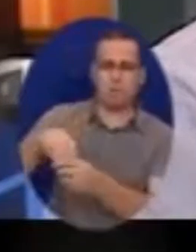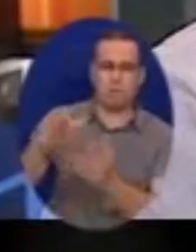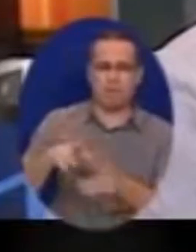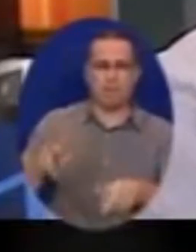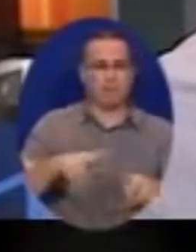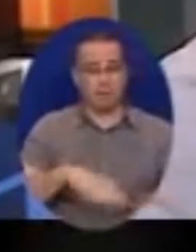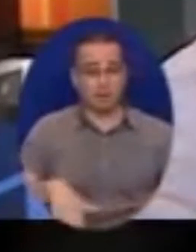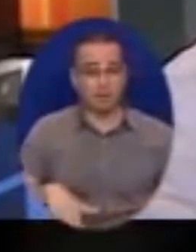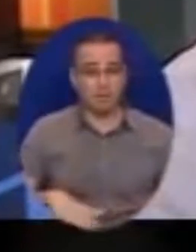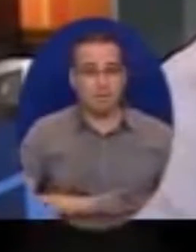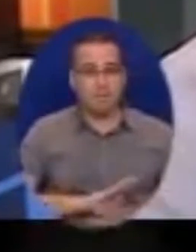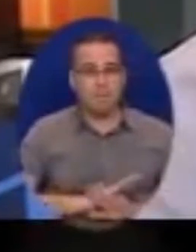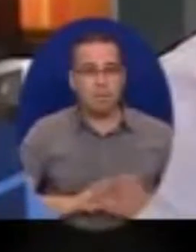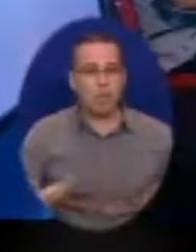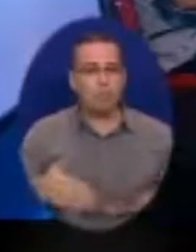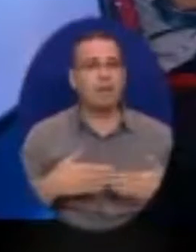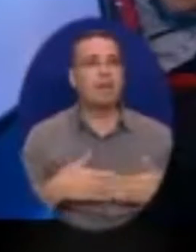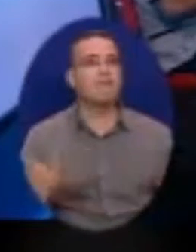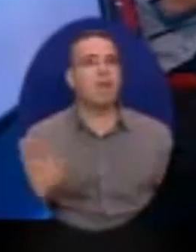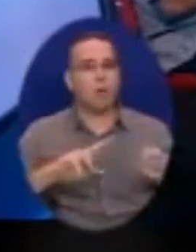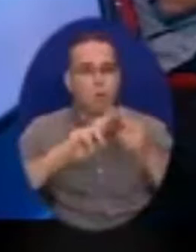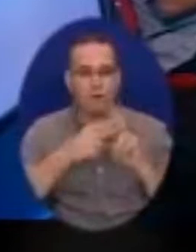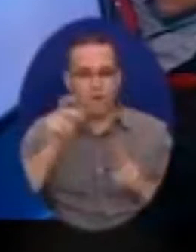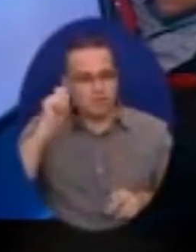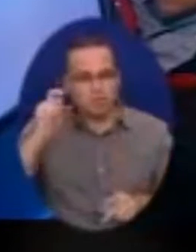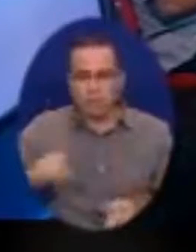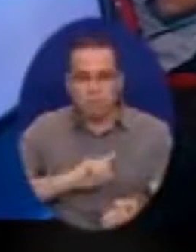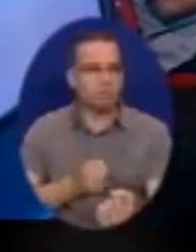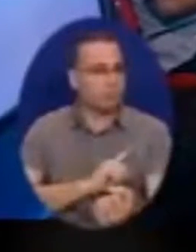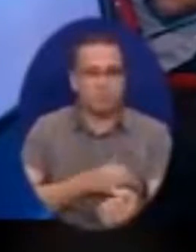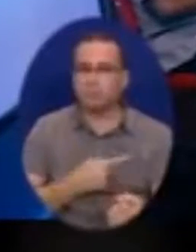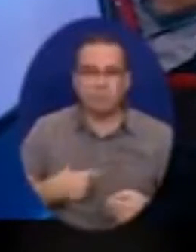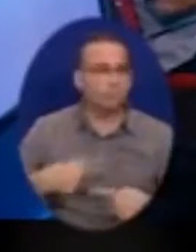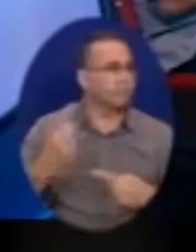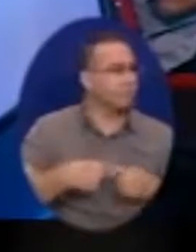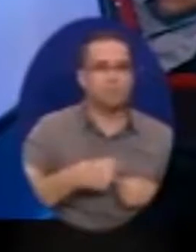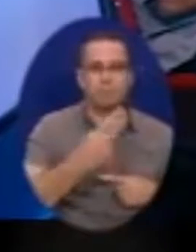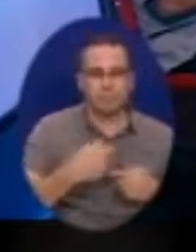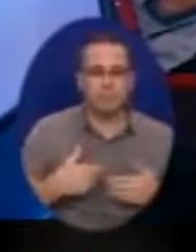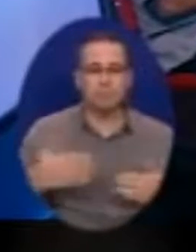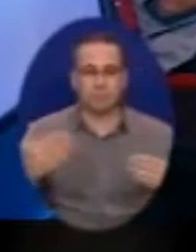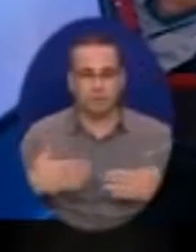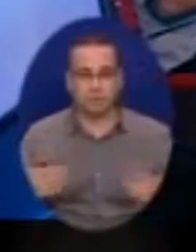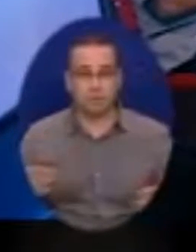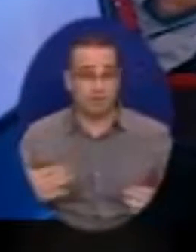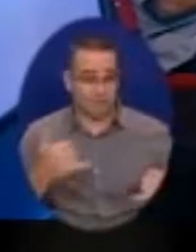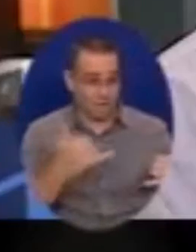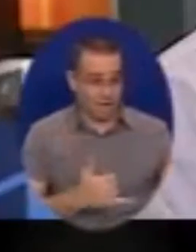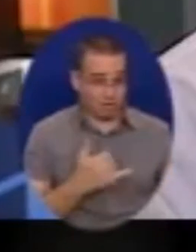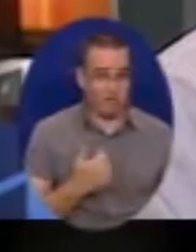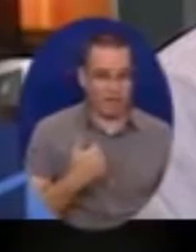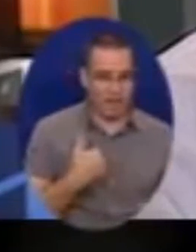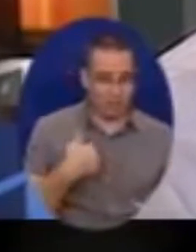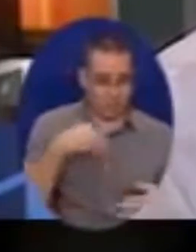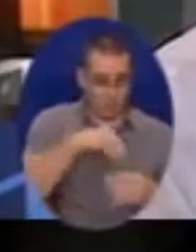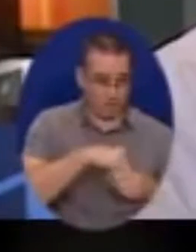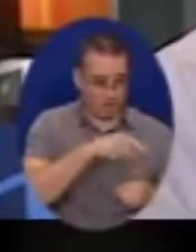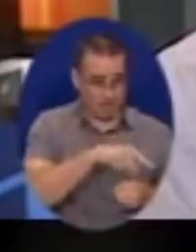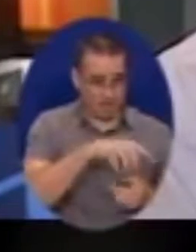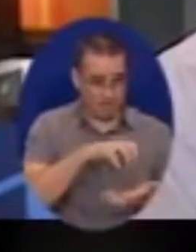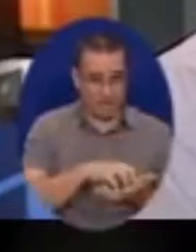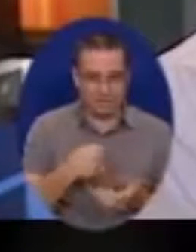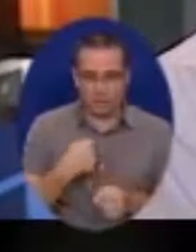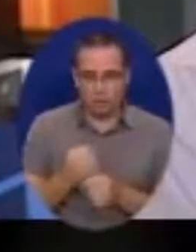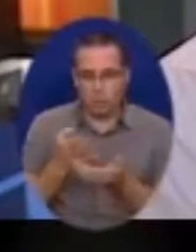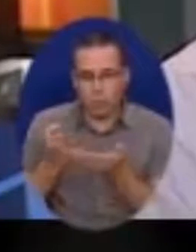הילדים, פתאום נפתח עולם. נפתח עולם, אנחנו פותחים עולם חדש בפני הצעירות האלה, אנחנו מפגישים אותם.